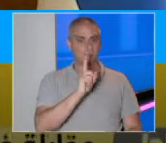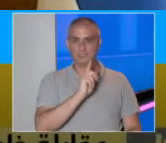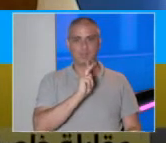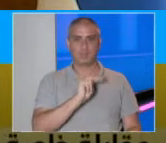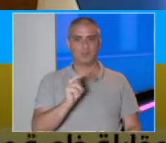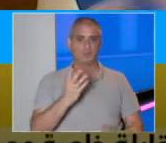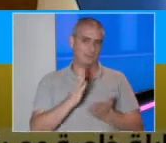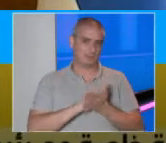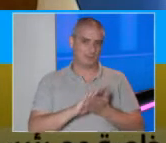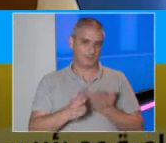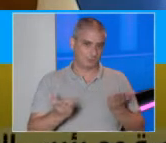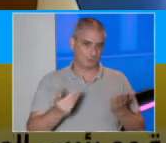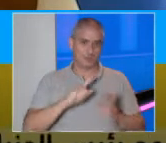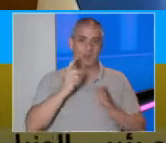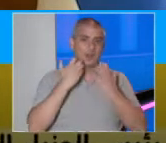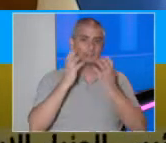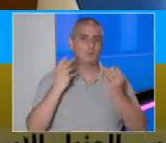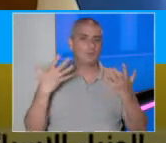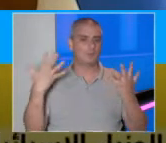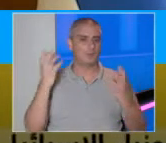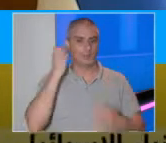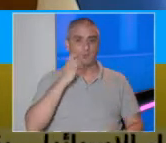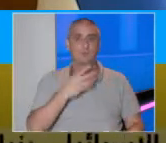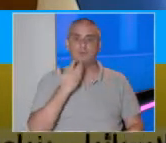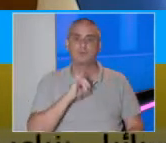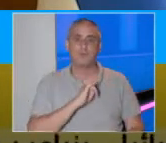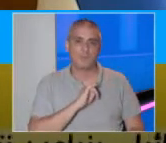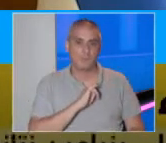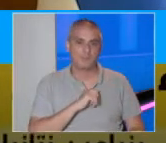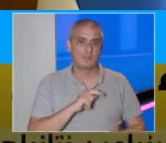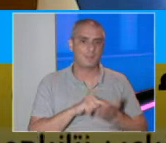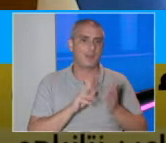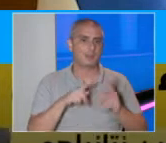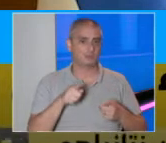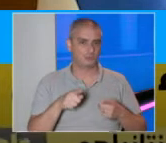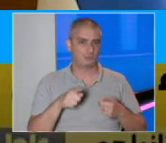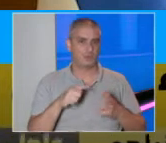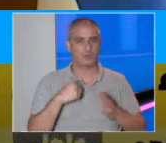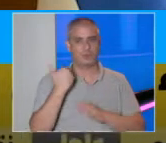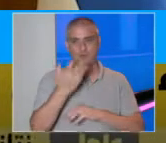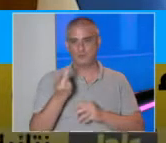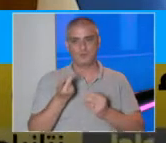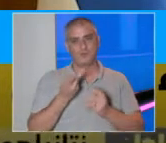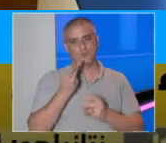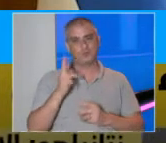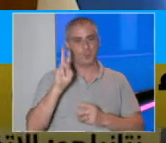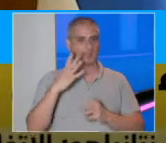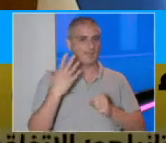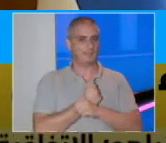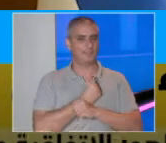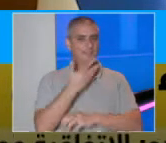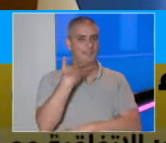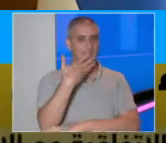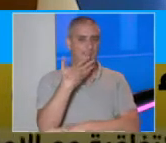של מה בכך. תראה, כל הסיפור עם איחוד האמירויות הוא סיפור מעניין, מכיוון שיש כאן מעבר, או אפילו יותר, מההישג